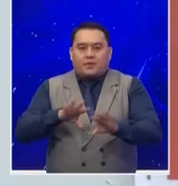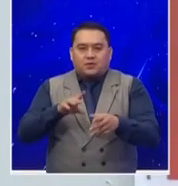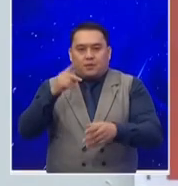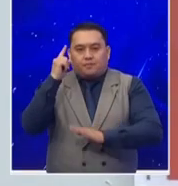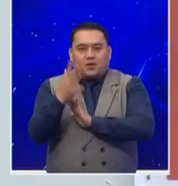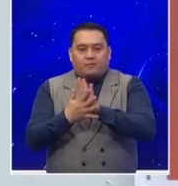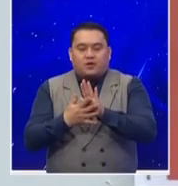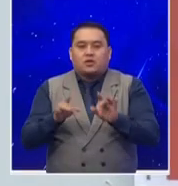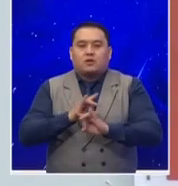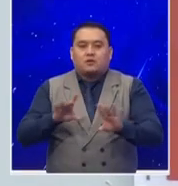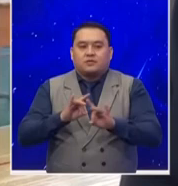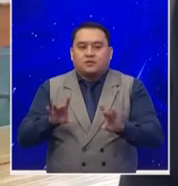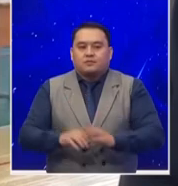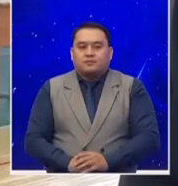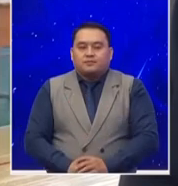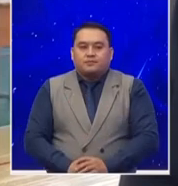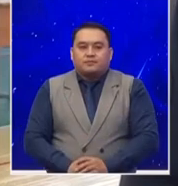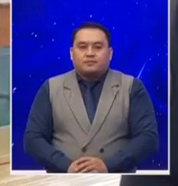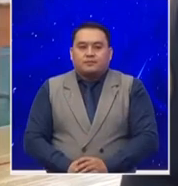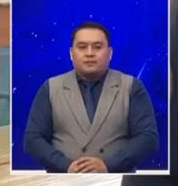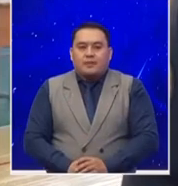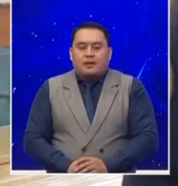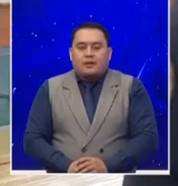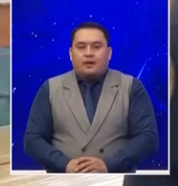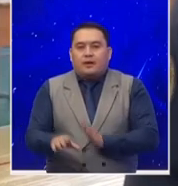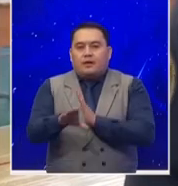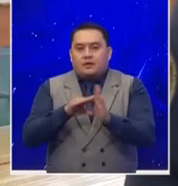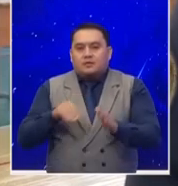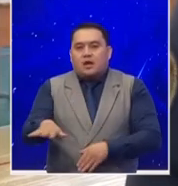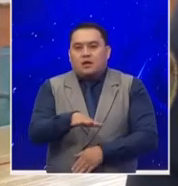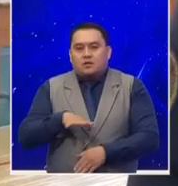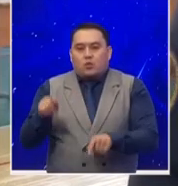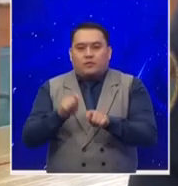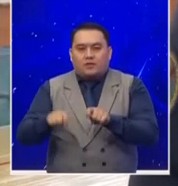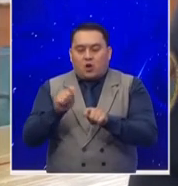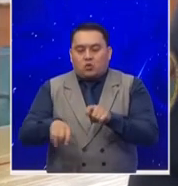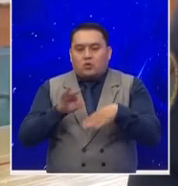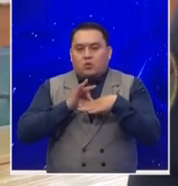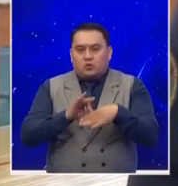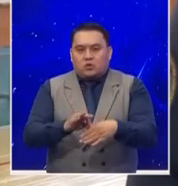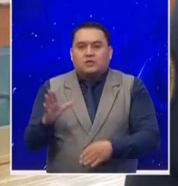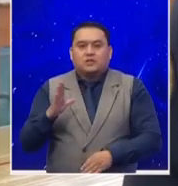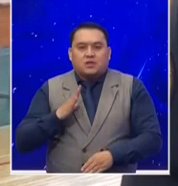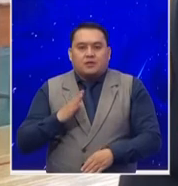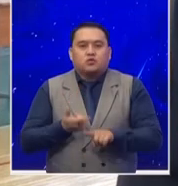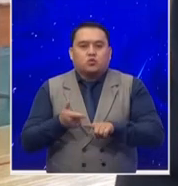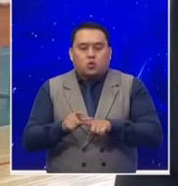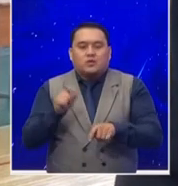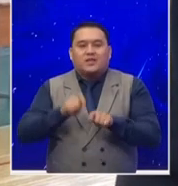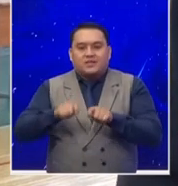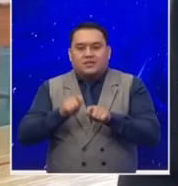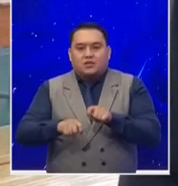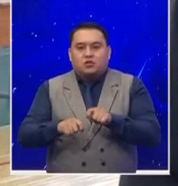түсіру артық емес екенін айтады. Сайлау учаскелерінде тексерістер жүргізілген, тексеріс кезінде